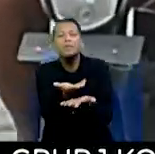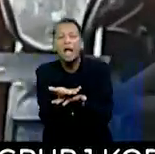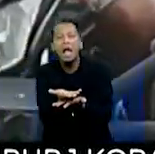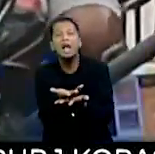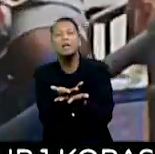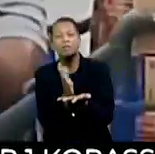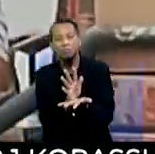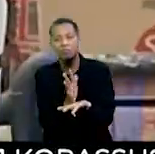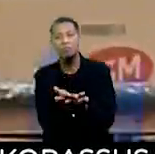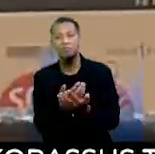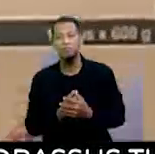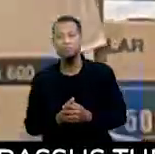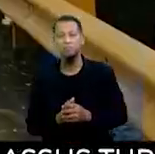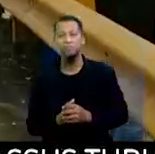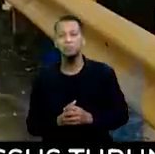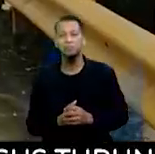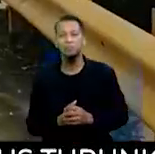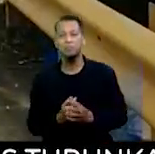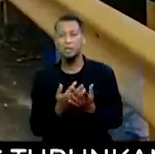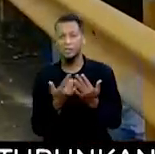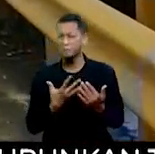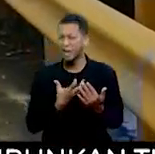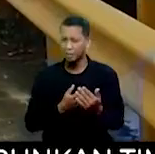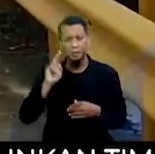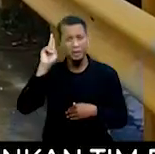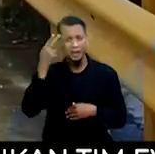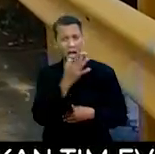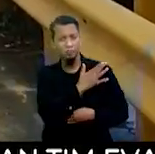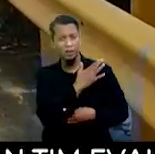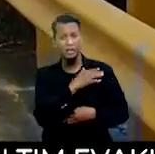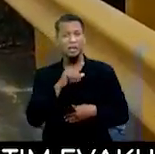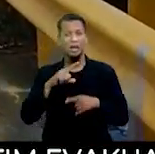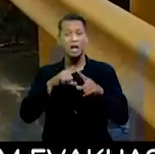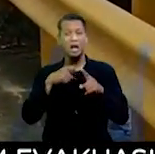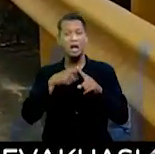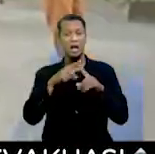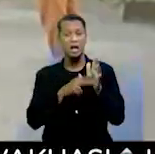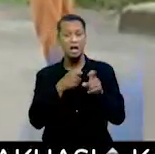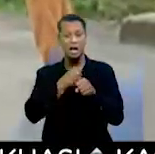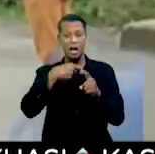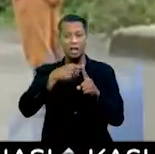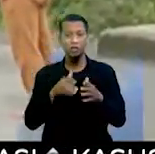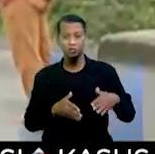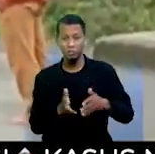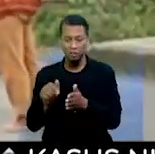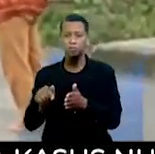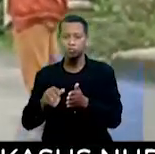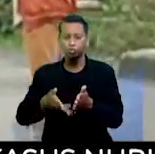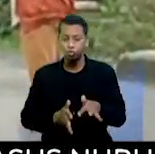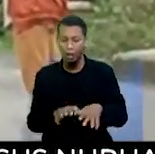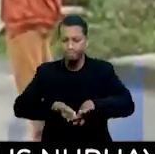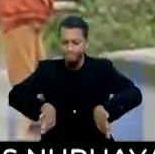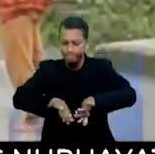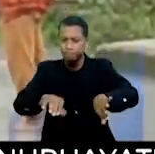Batang serangan Hai warga berharap Pemerintah Kabupaten Langkat menormalisasi aliran sungai Batang Serangan yang saat ini mengalami pendangkalan